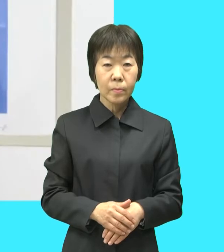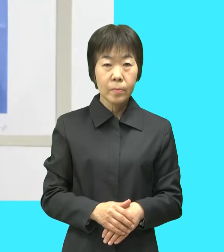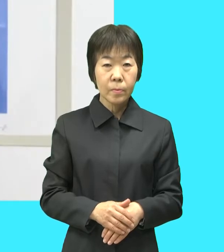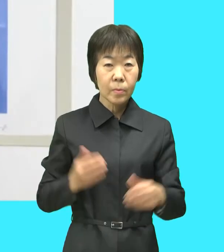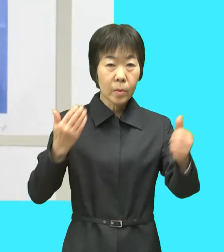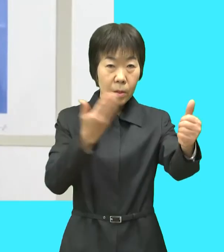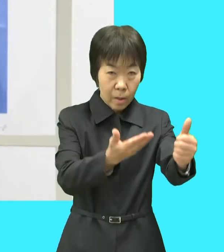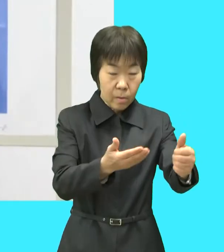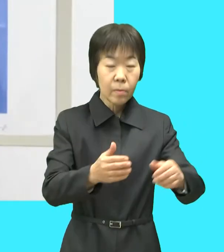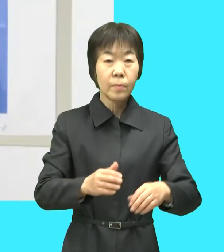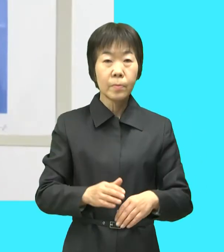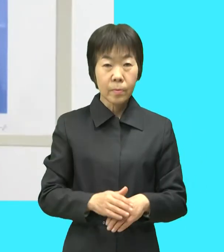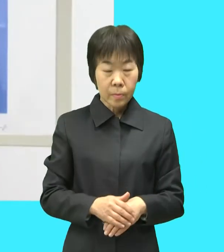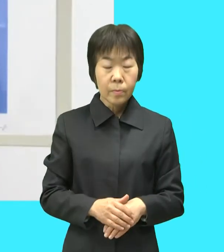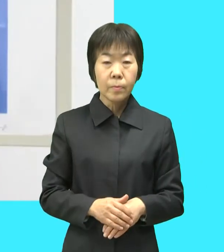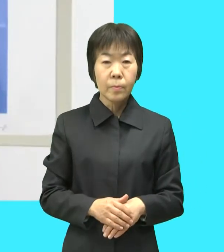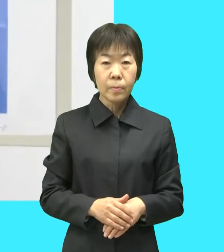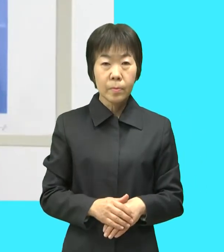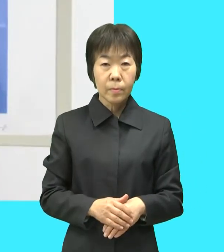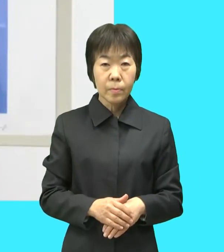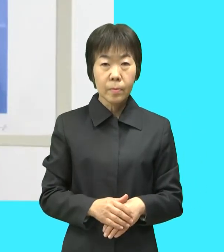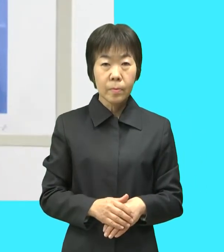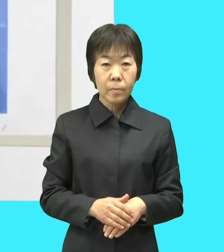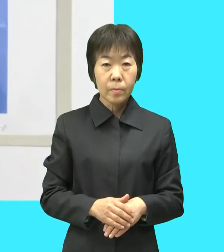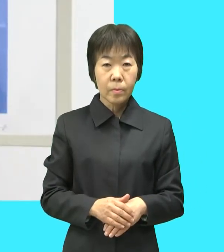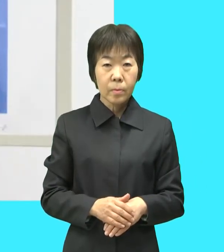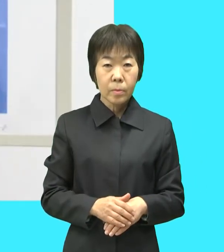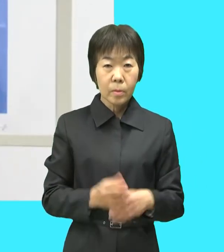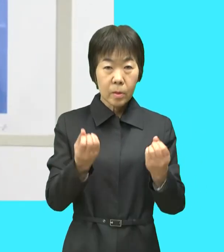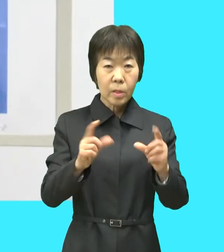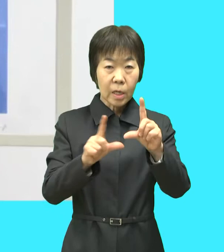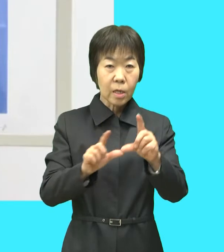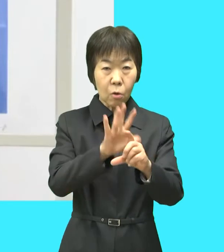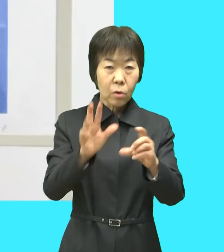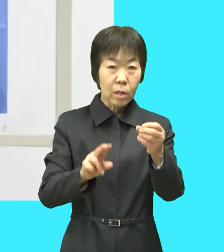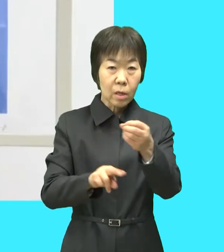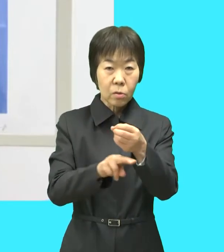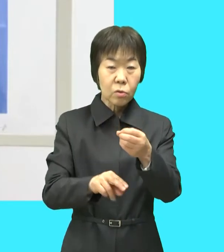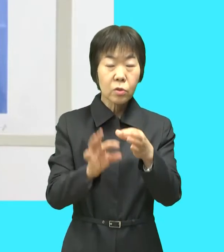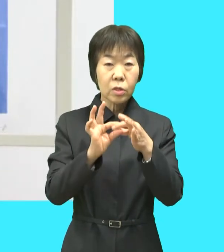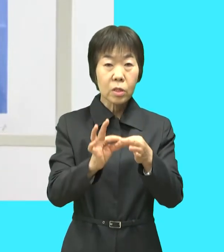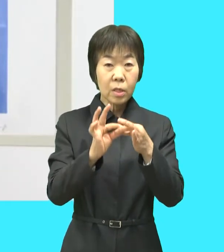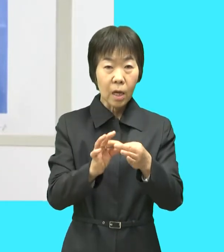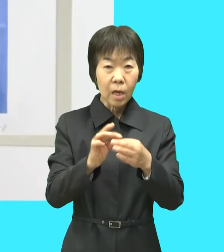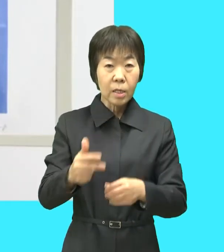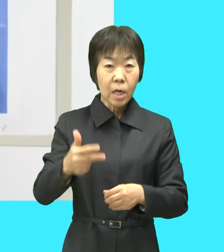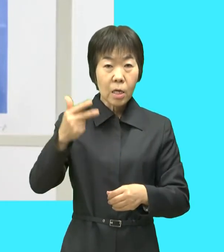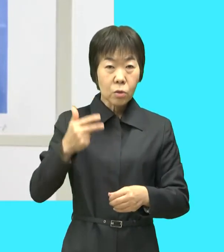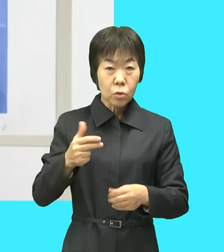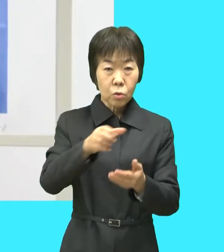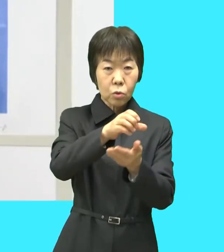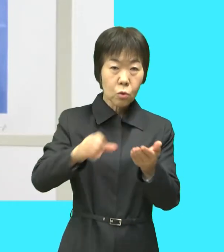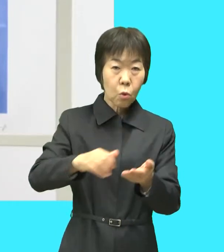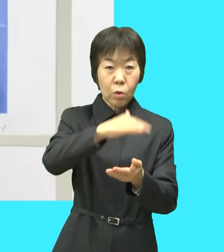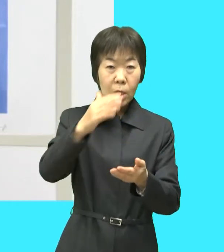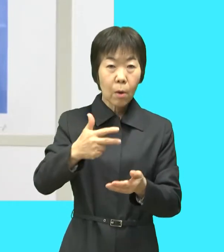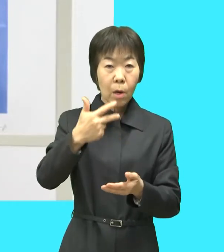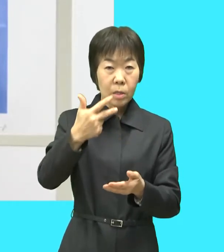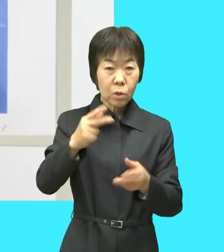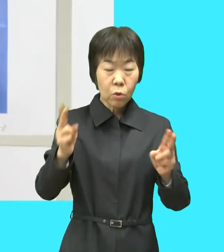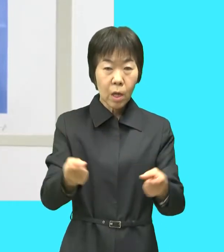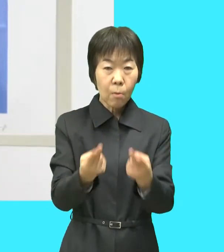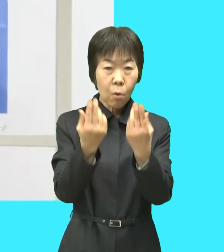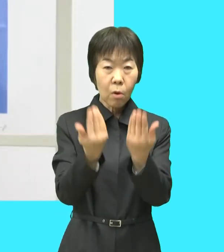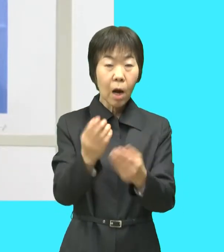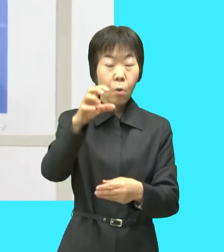福島中央テレビの方です。 よろしくお願いします。 新型コロナウイルスの関連なんですけれども、はい、先週郡山市の専門学校の方でクラス